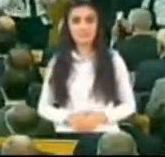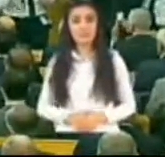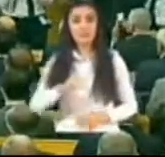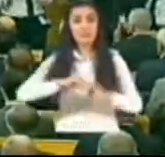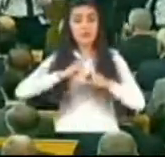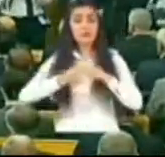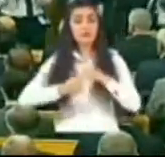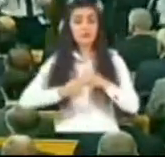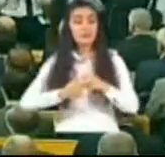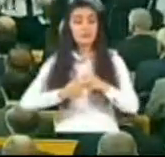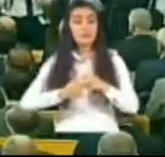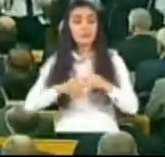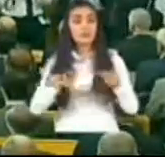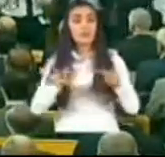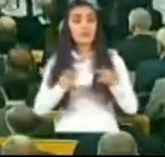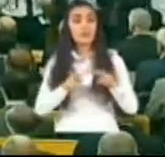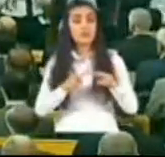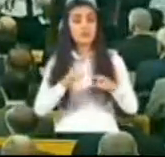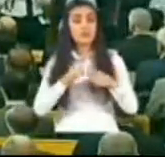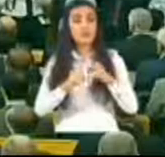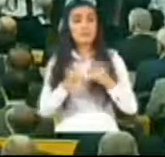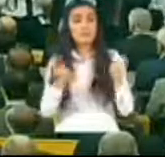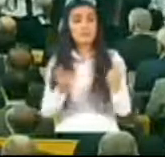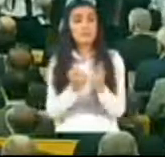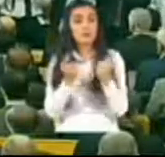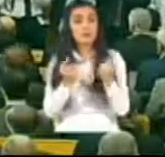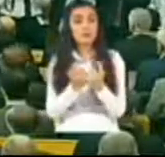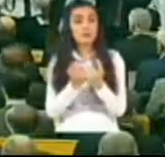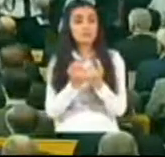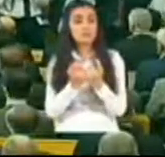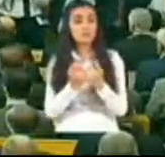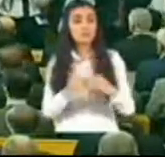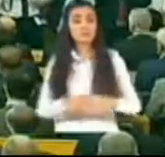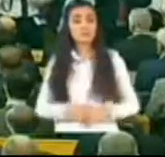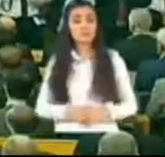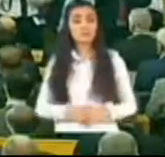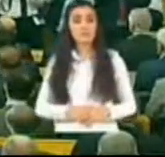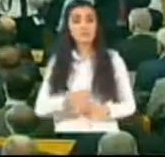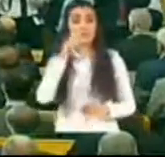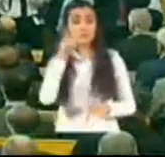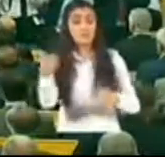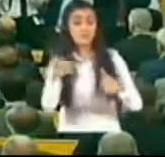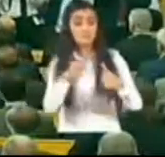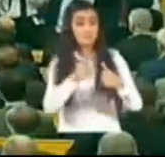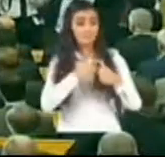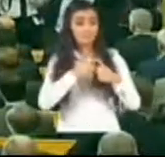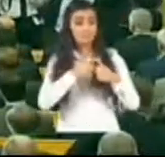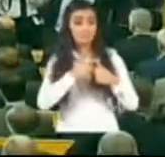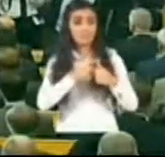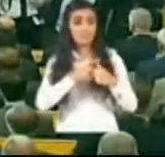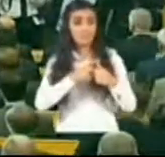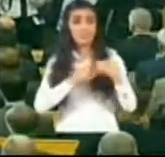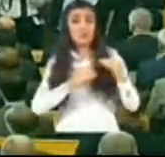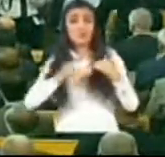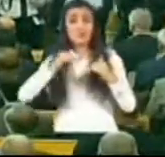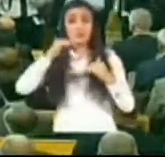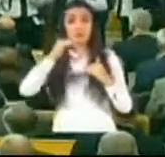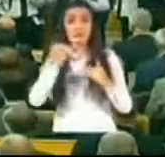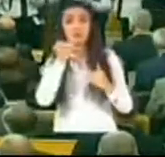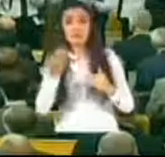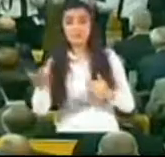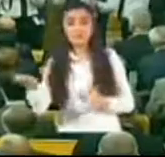bu haftaki Meclis Parti grup toplantımızın hemen başında yüksek